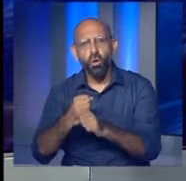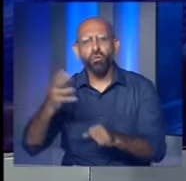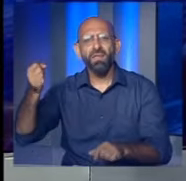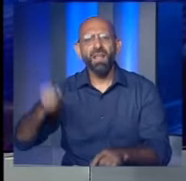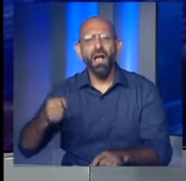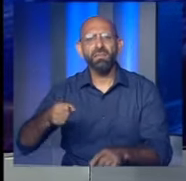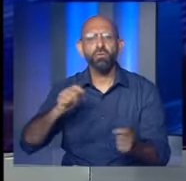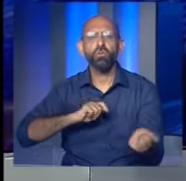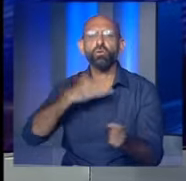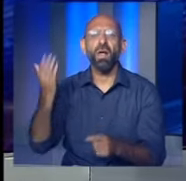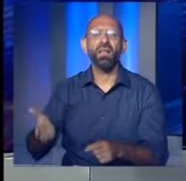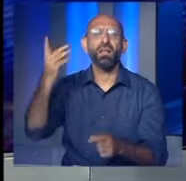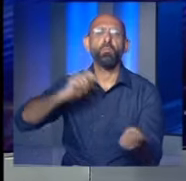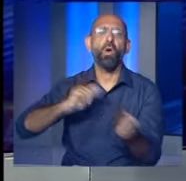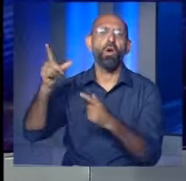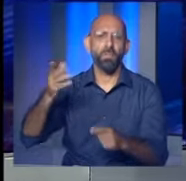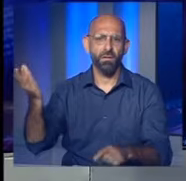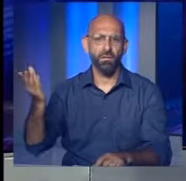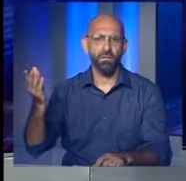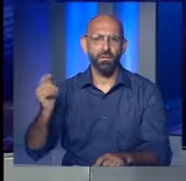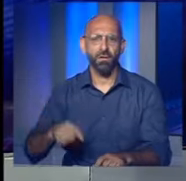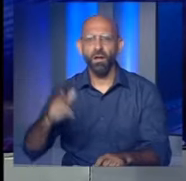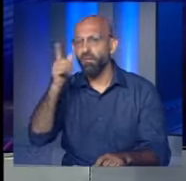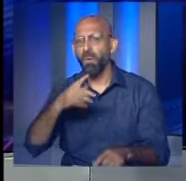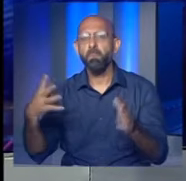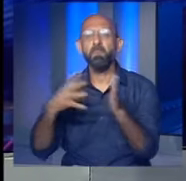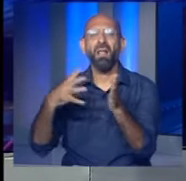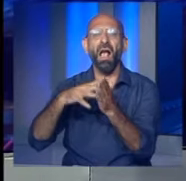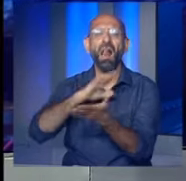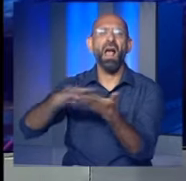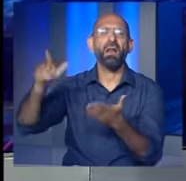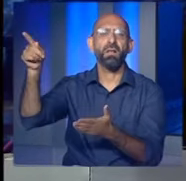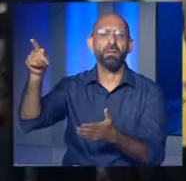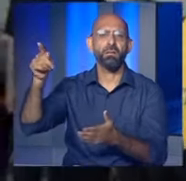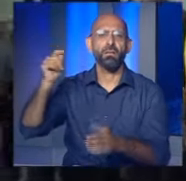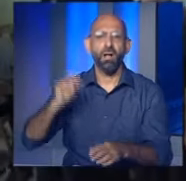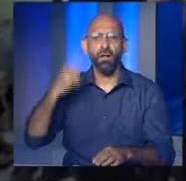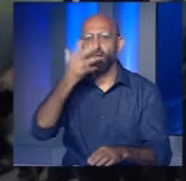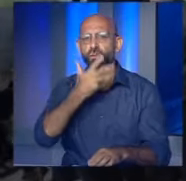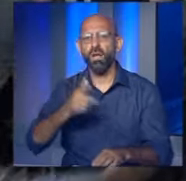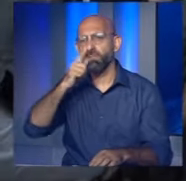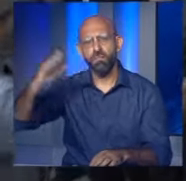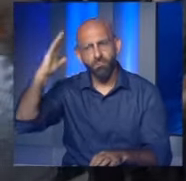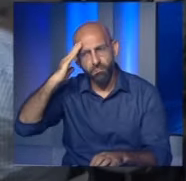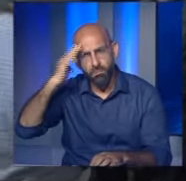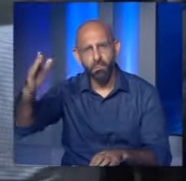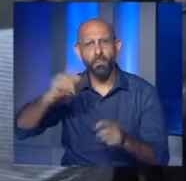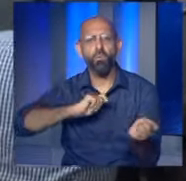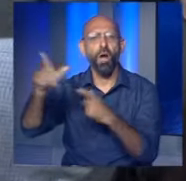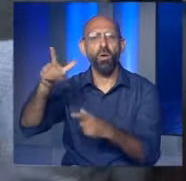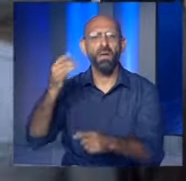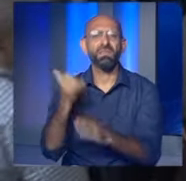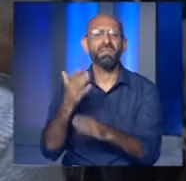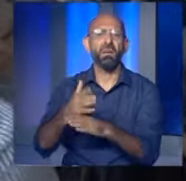ورد خلال تقديمه التبريك والتعازي بشهيد المقاومه علي علاء الدين في بلده سحمر البقاع الغربي